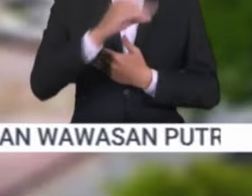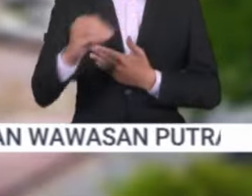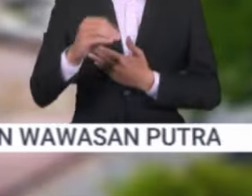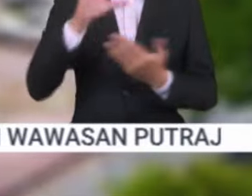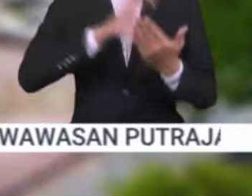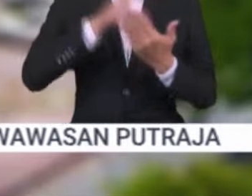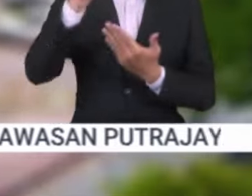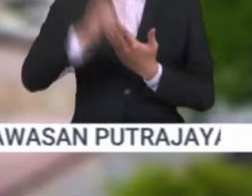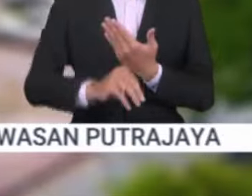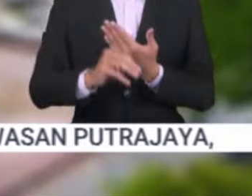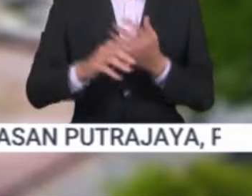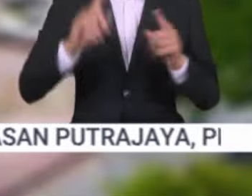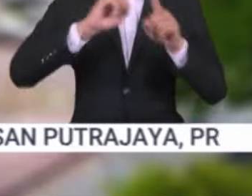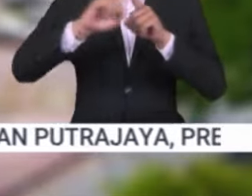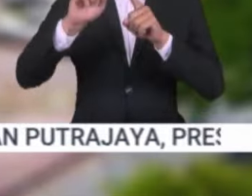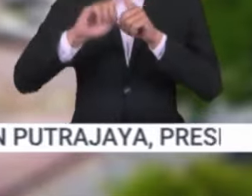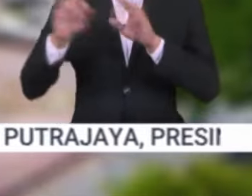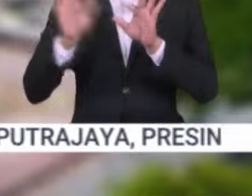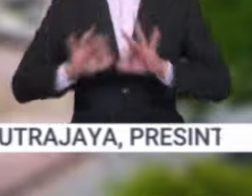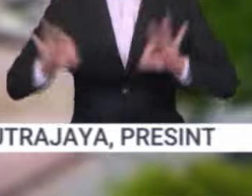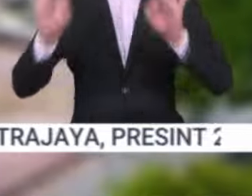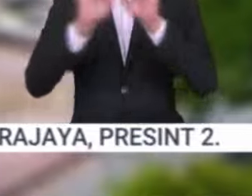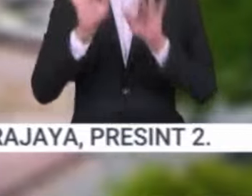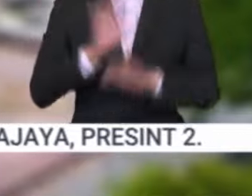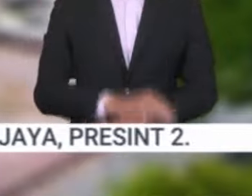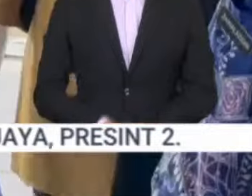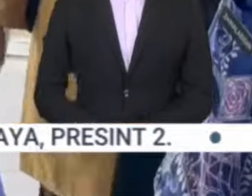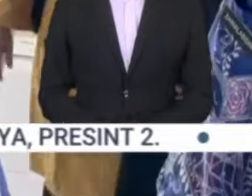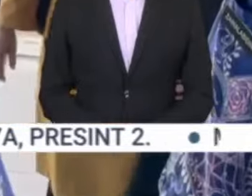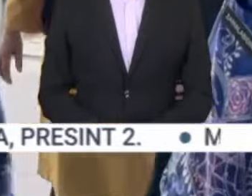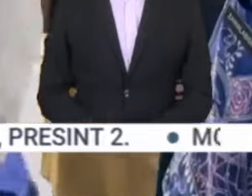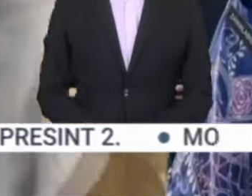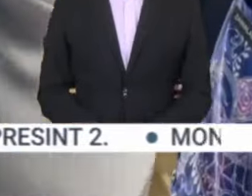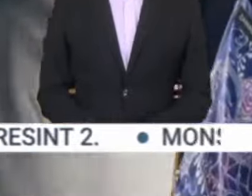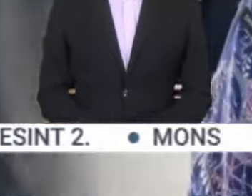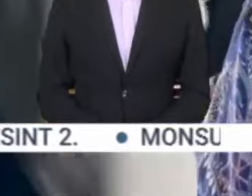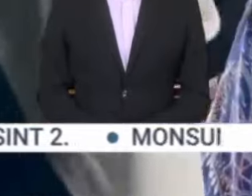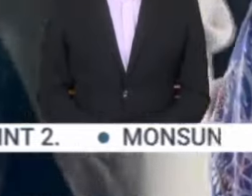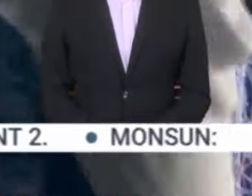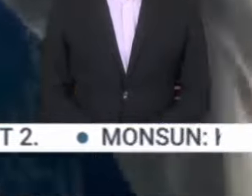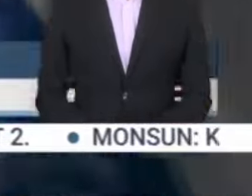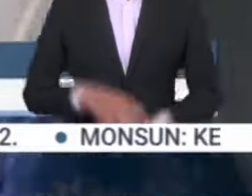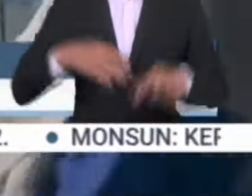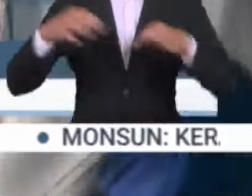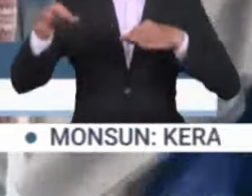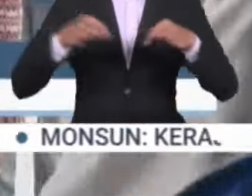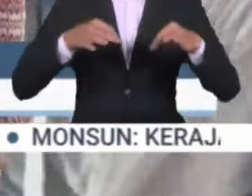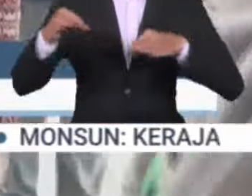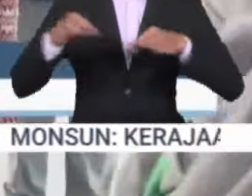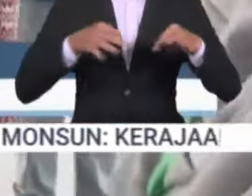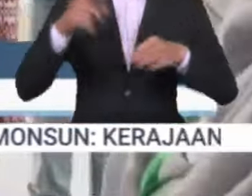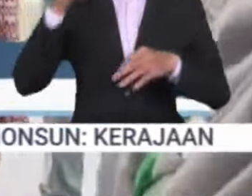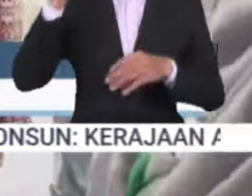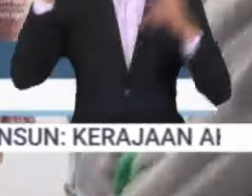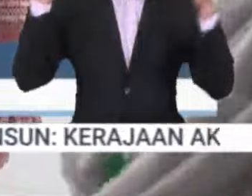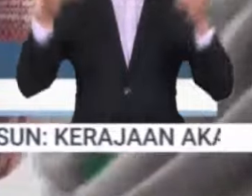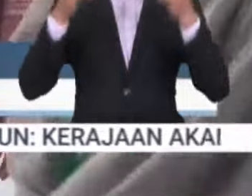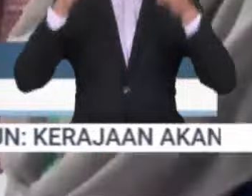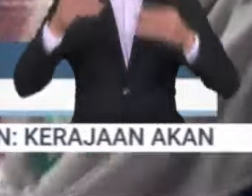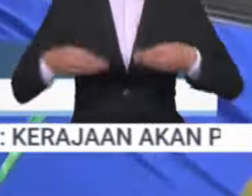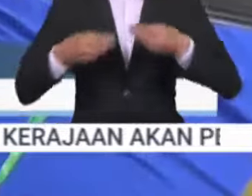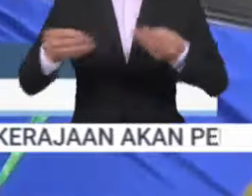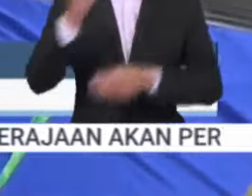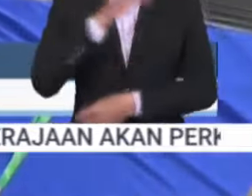kokurikulum pelbagai pihak berkepentingan. Jelasnya, karnival seperti ini dijangka dapat